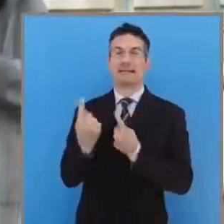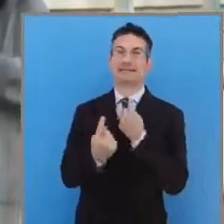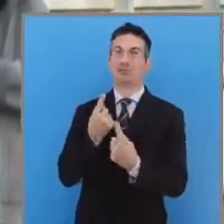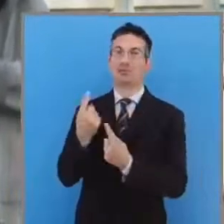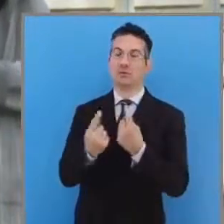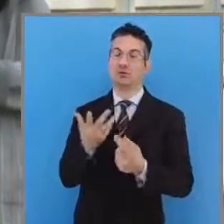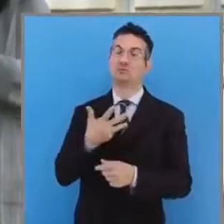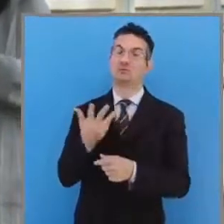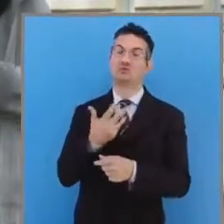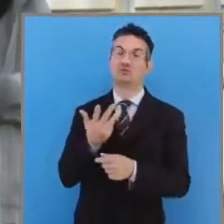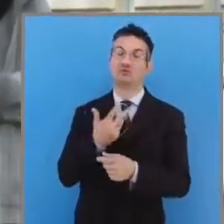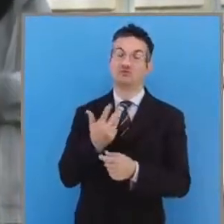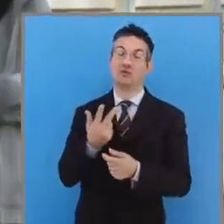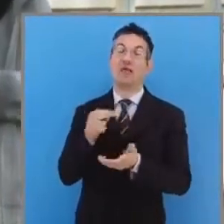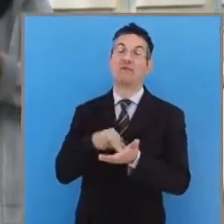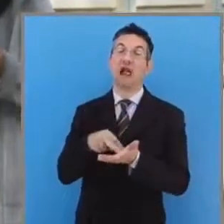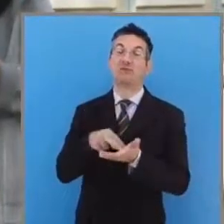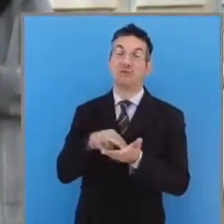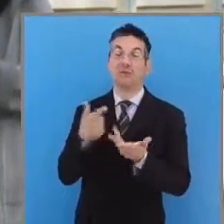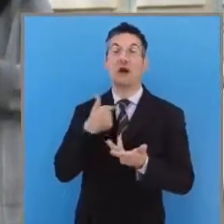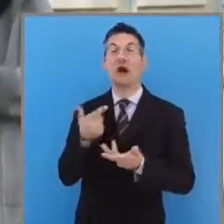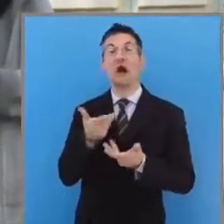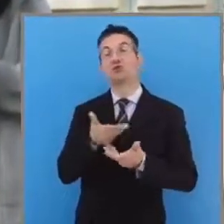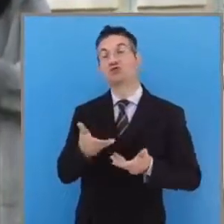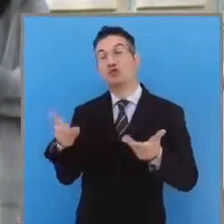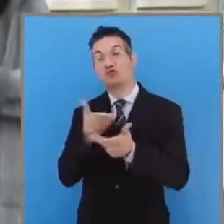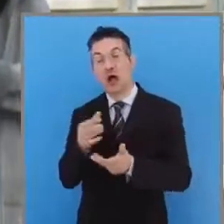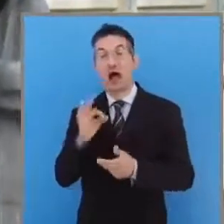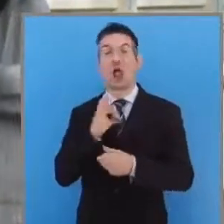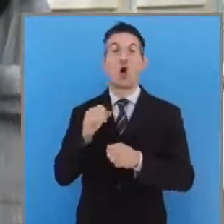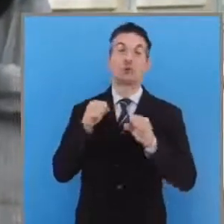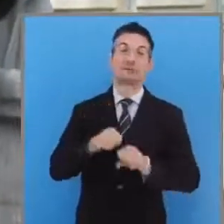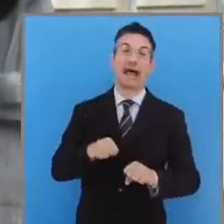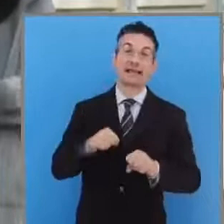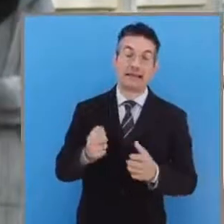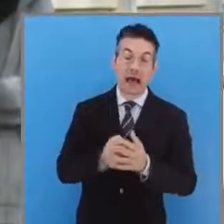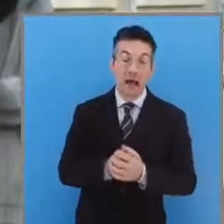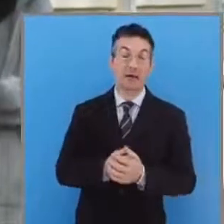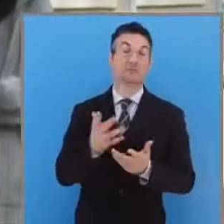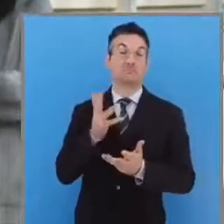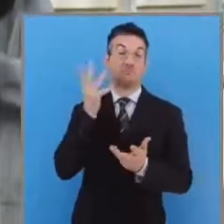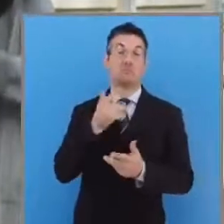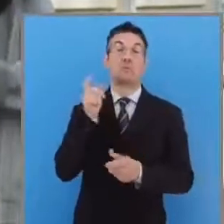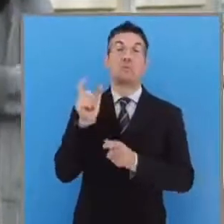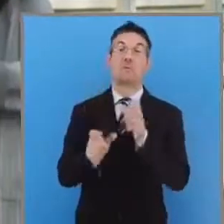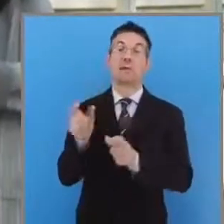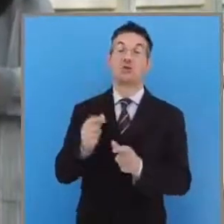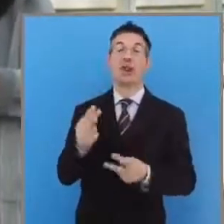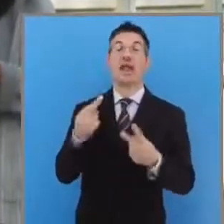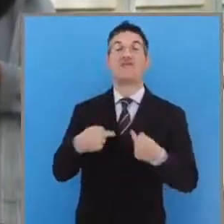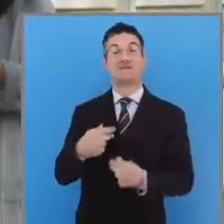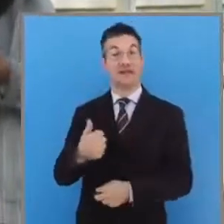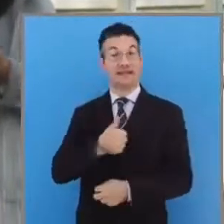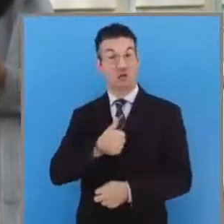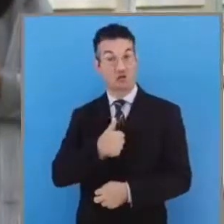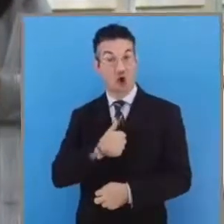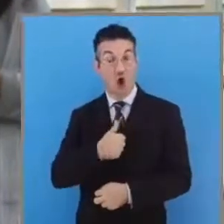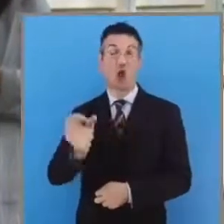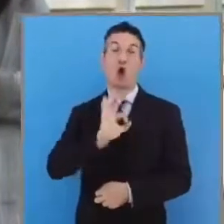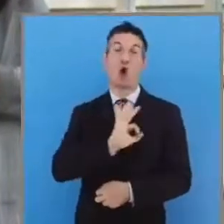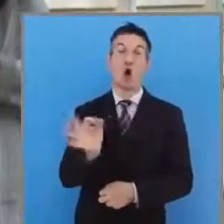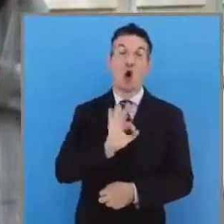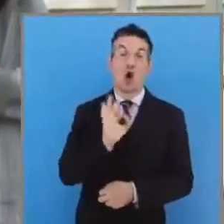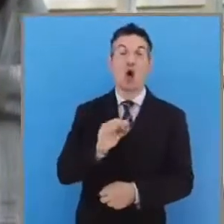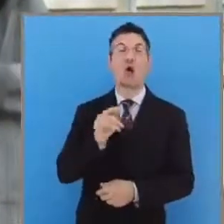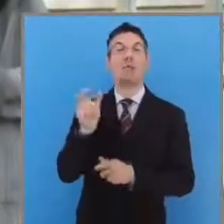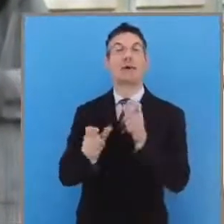può essere o sociale o sanitaria. Quindi possono essere cittadini per esempio che vivono soli, oppure cittadini che hanno